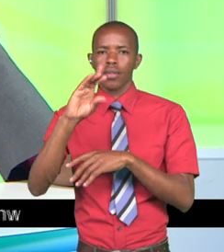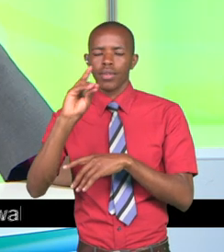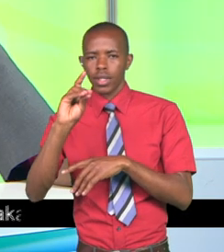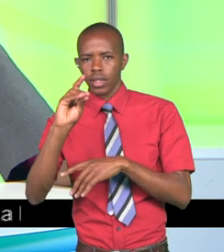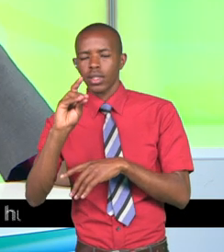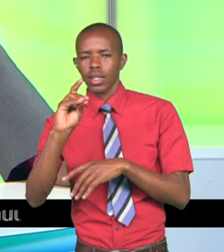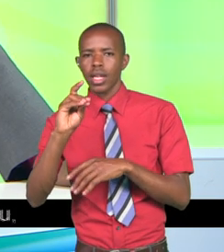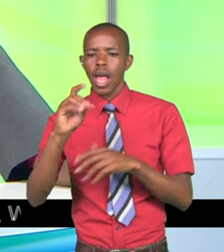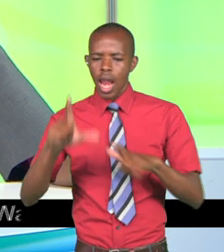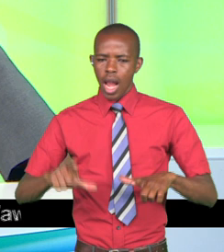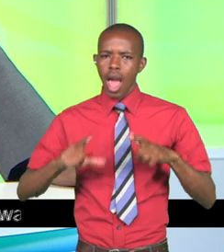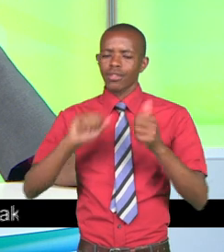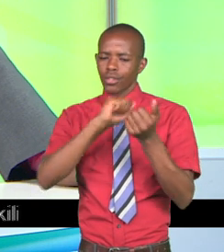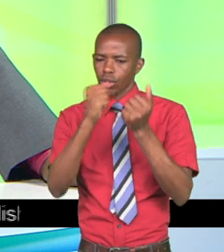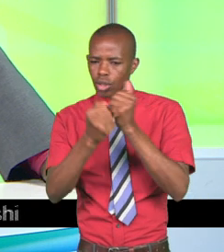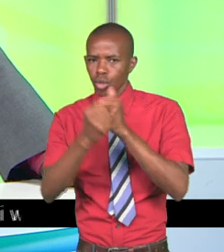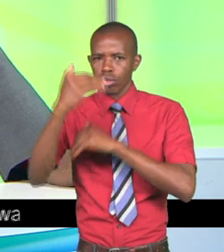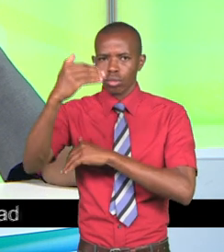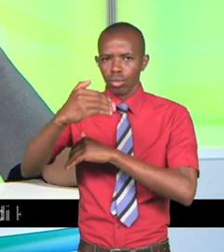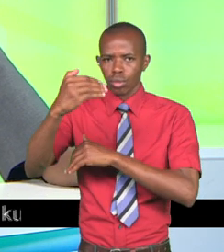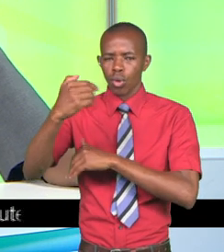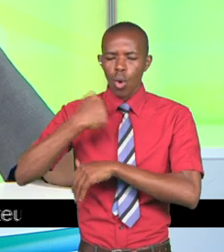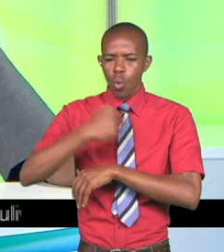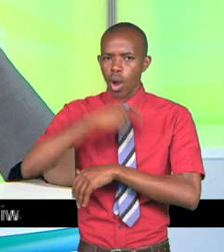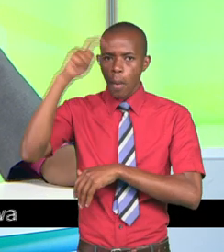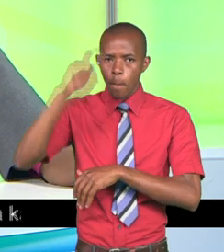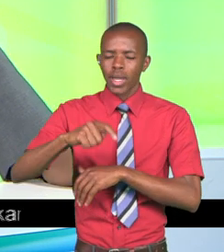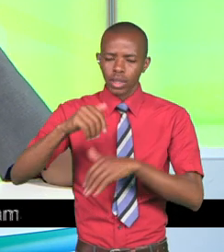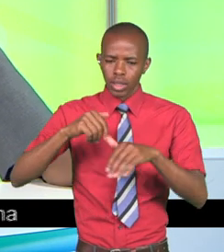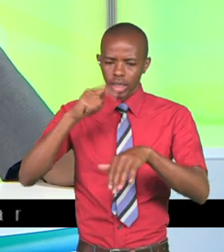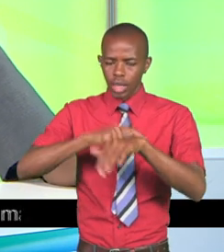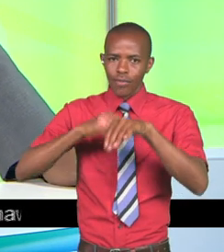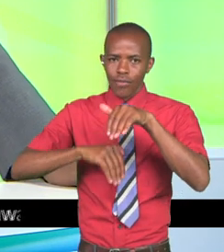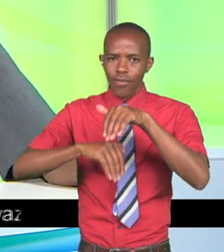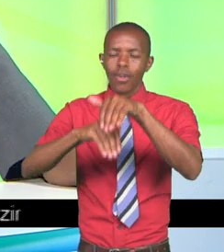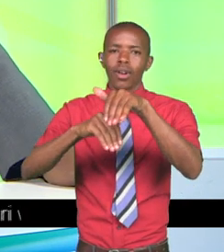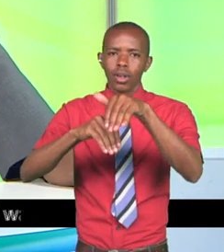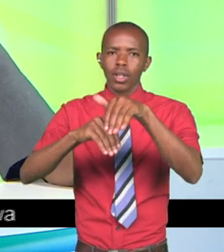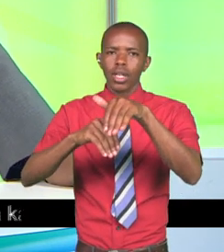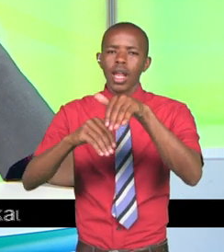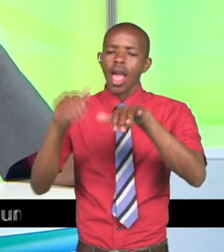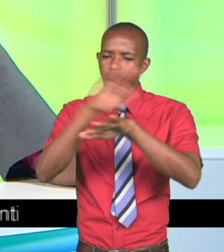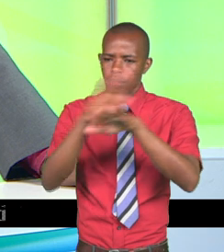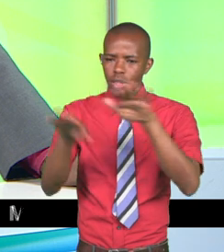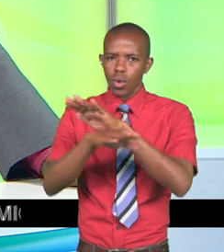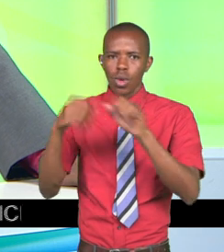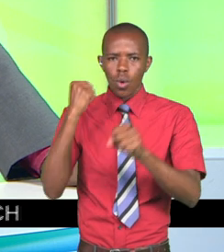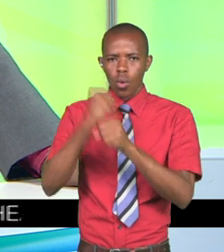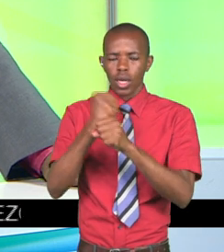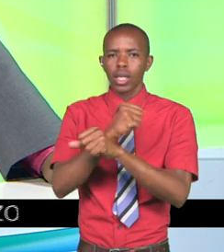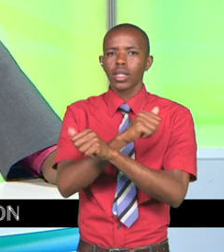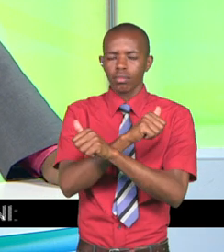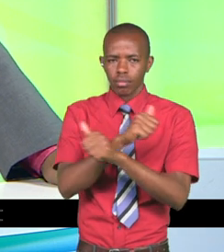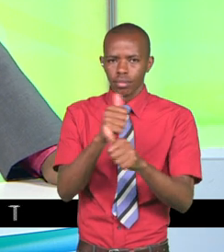Maisha yanazidi kubadilika kila uchao, kwa hiyo ni lazima tuende kwa wakati katika kila jambo ambalo tunafanya maishani. Tuende